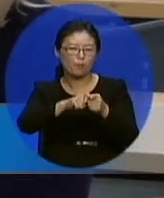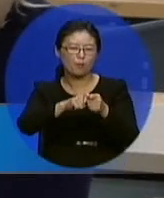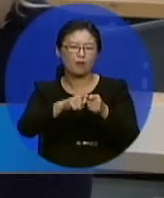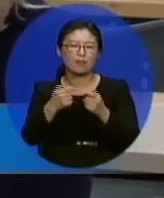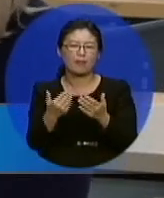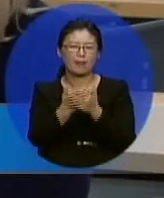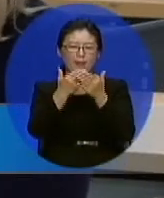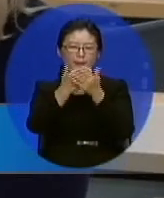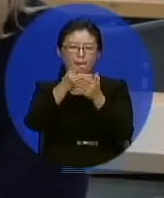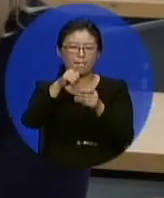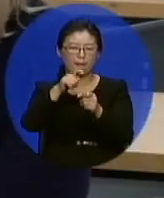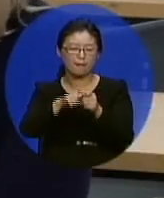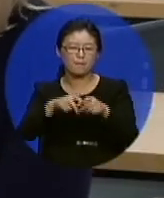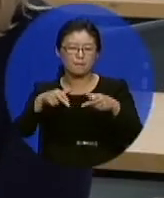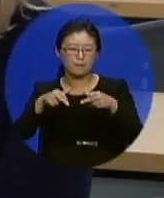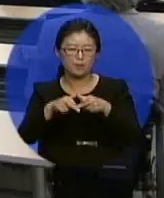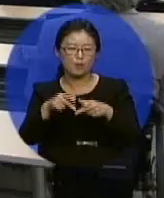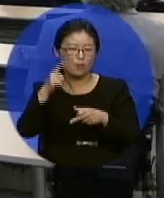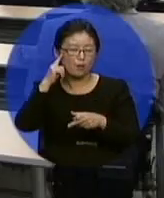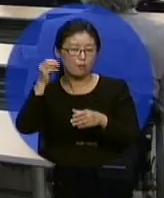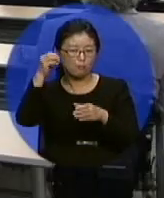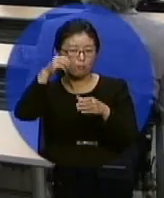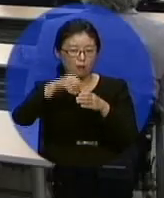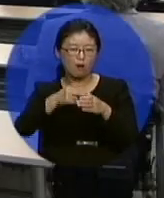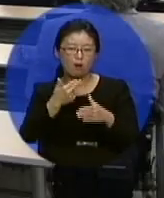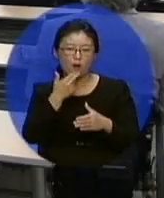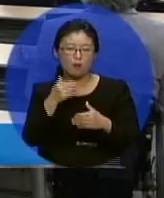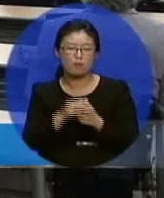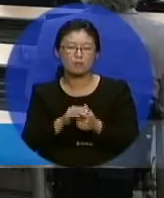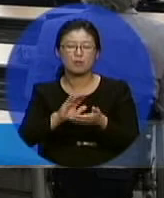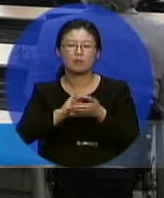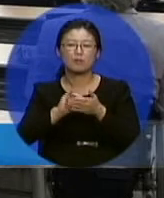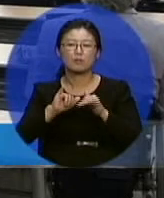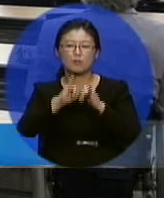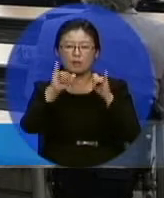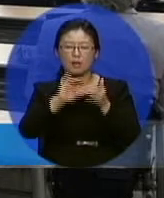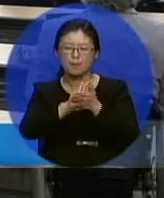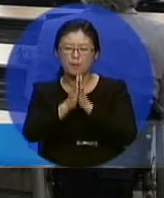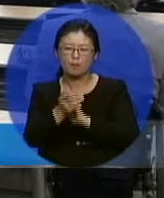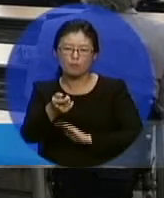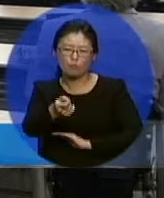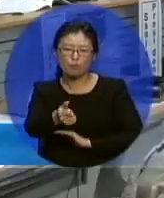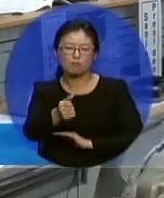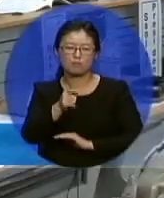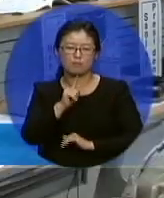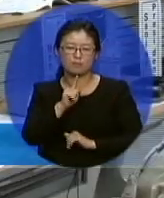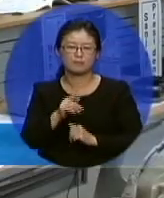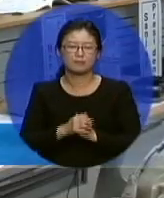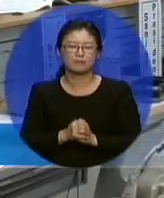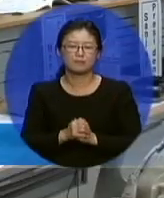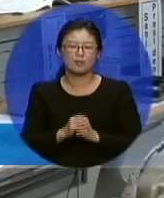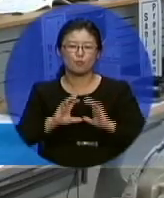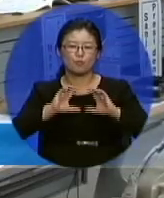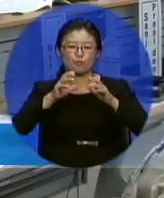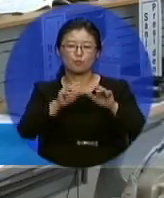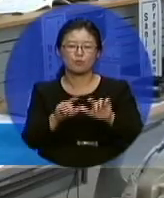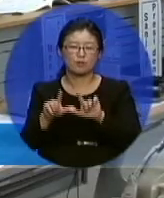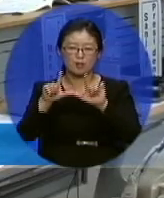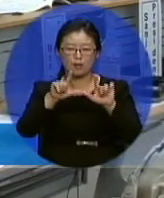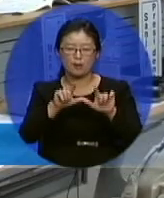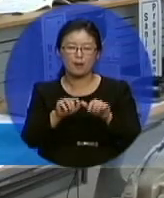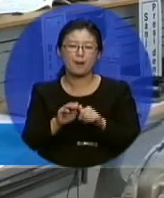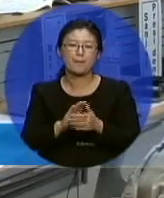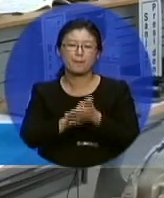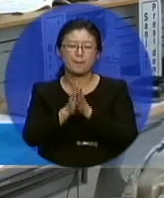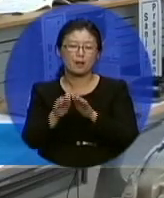개발 목표에 장애 관점이 포함되지 않아 사회적 변화가 저조했다는 지적이 제기됐으며 국제사회의 변화에 맞춰